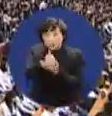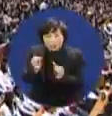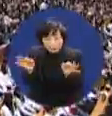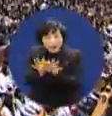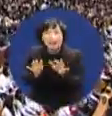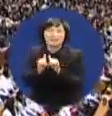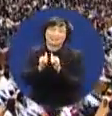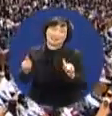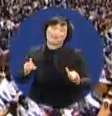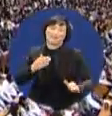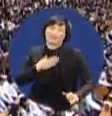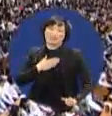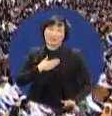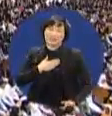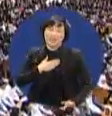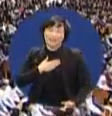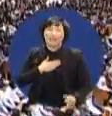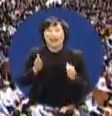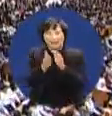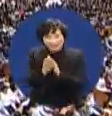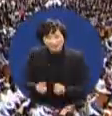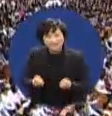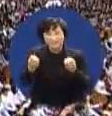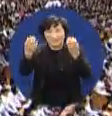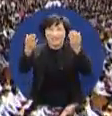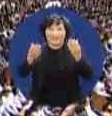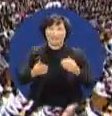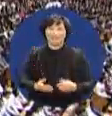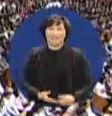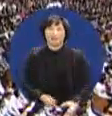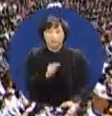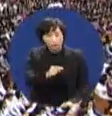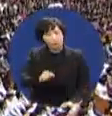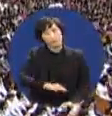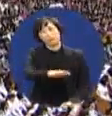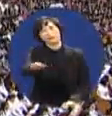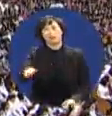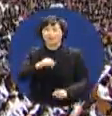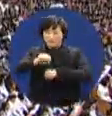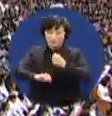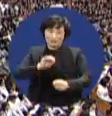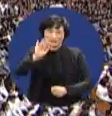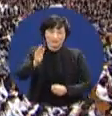속죄받은 사람이다. 할렐루야. 이게 자유예요, 자유.